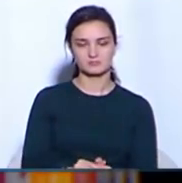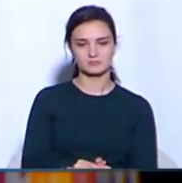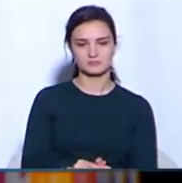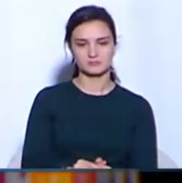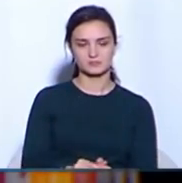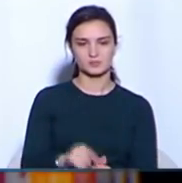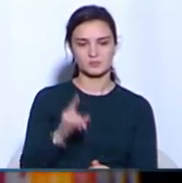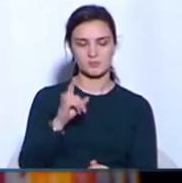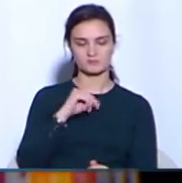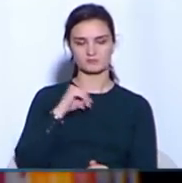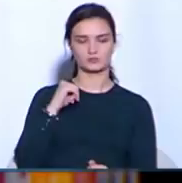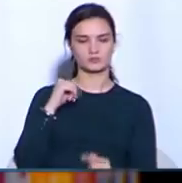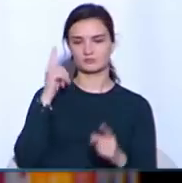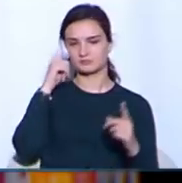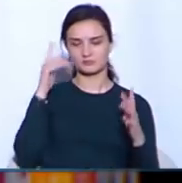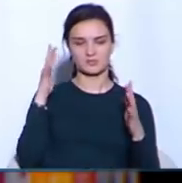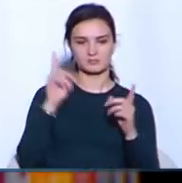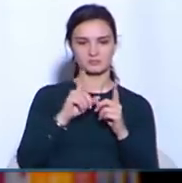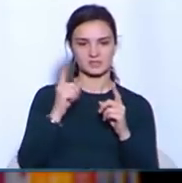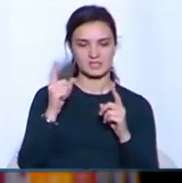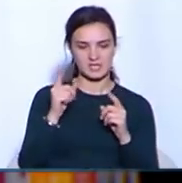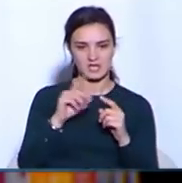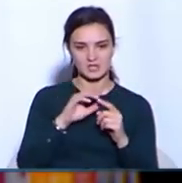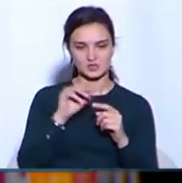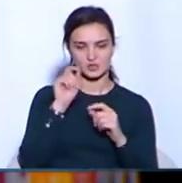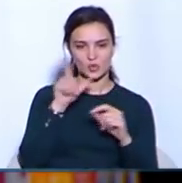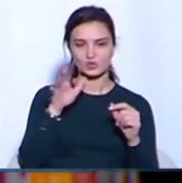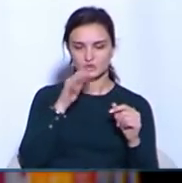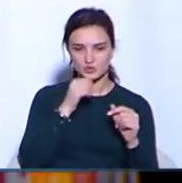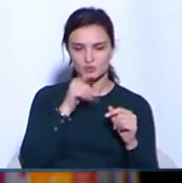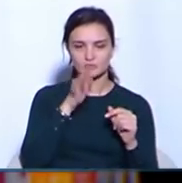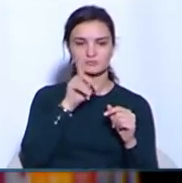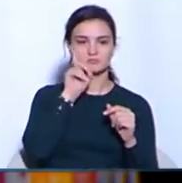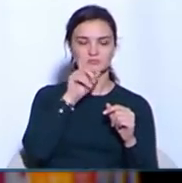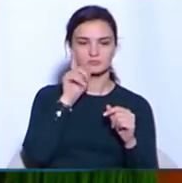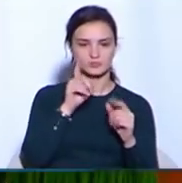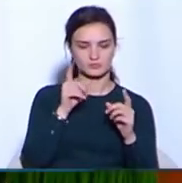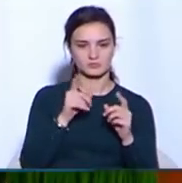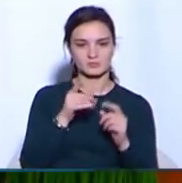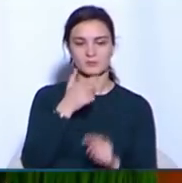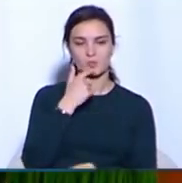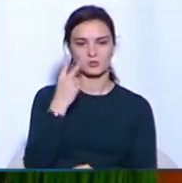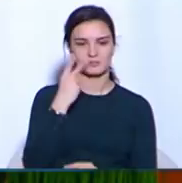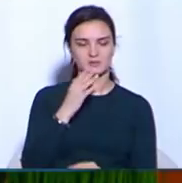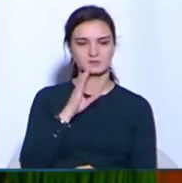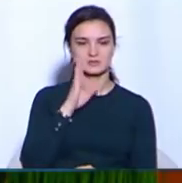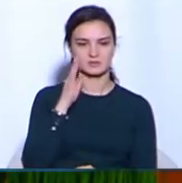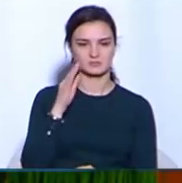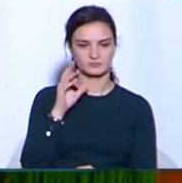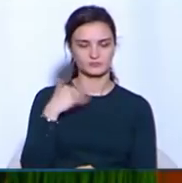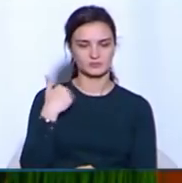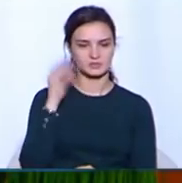ერთბაშად არ შეეჯახოს ამას, მაგალითად სასკოლო ასაკში ერთბაშად არ შეეჯახოს ამას თინეიჯერულ ასაკში. აღურებელი გვერთობა, დილამშვიდობისა